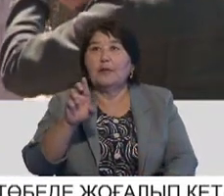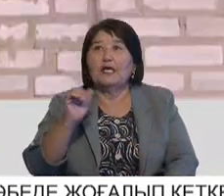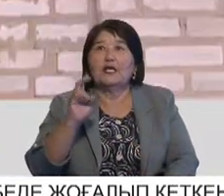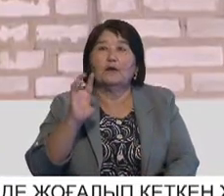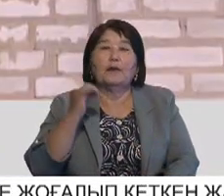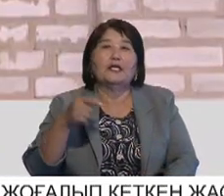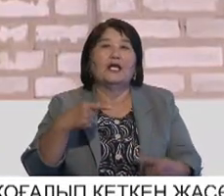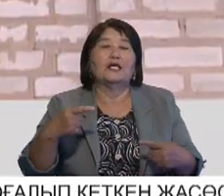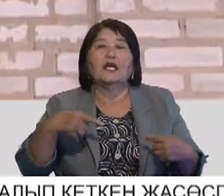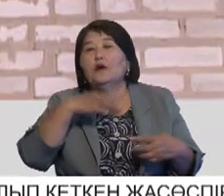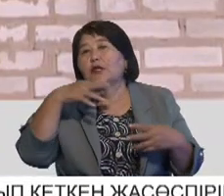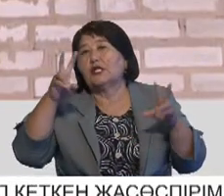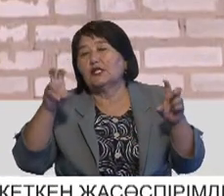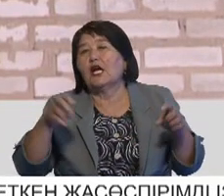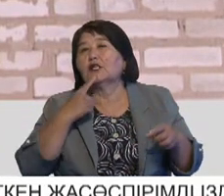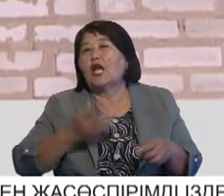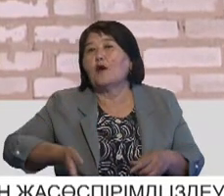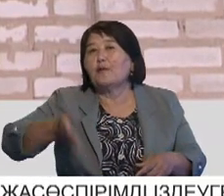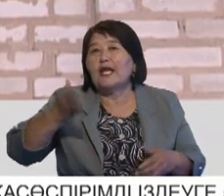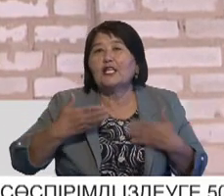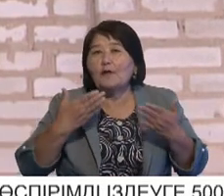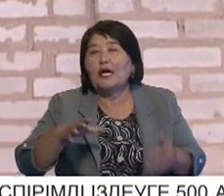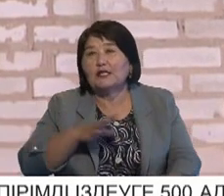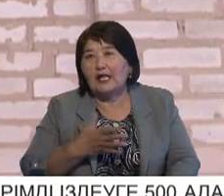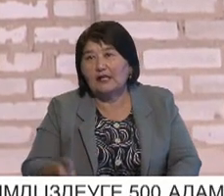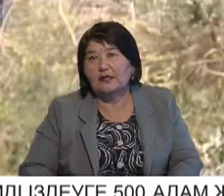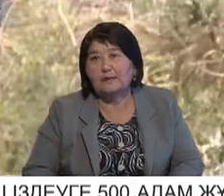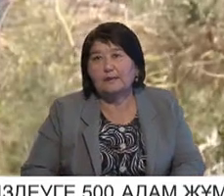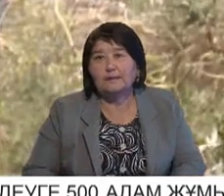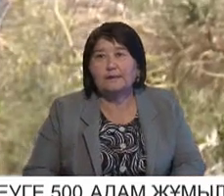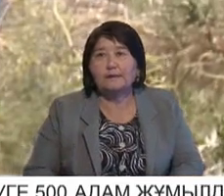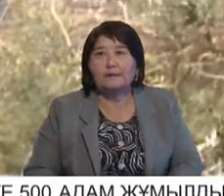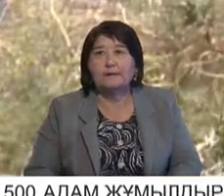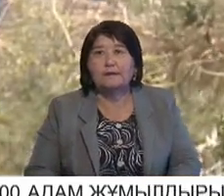Бекниязұлы туралы бірнеше тақырыпта баяндамалар жасалды. Дәулет